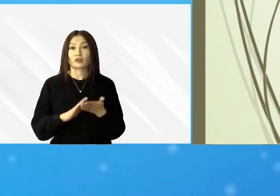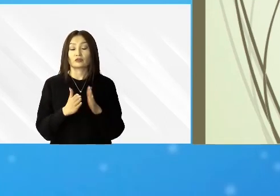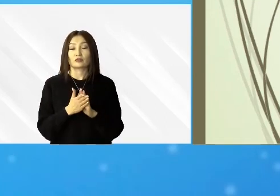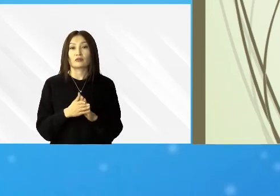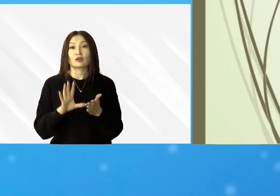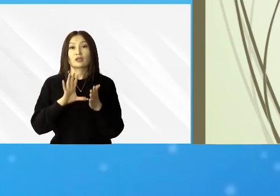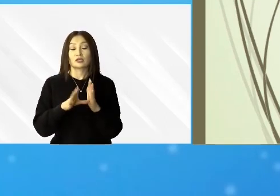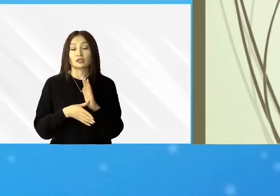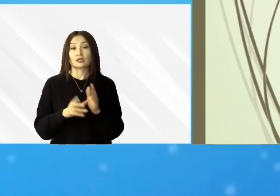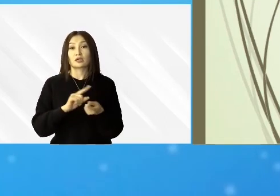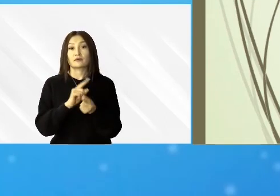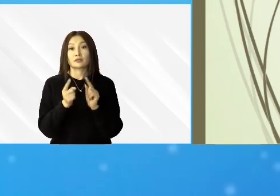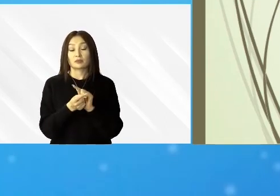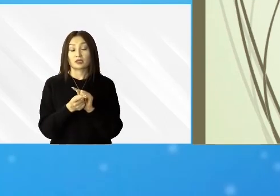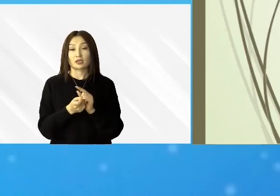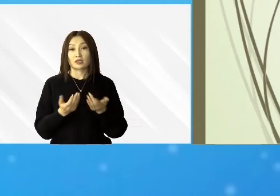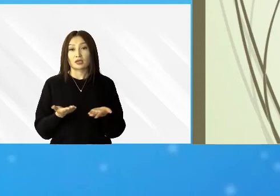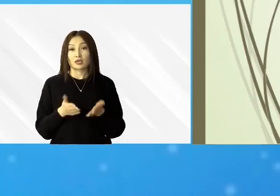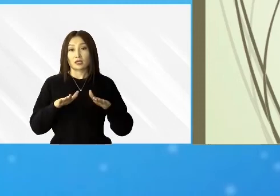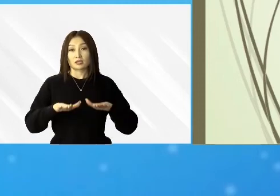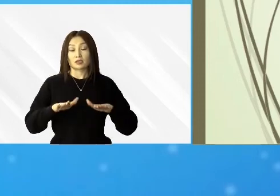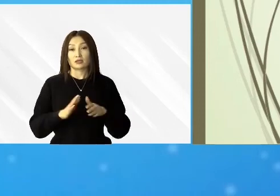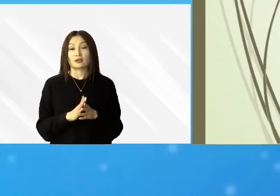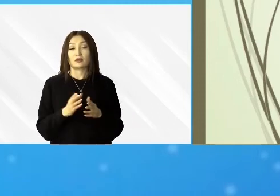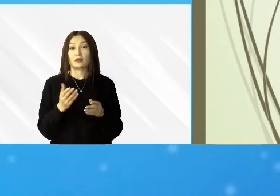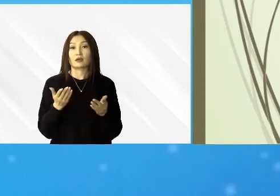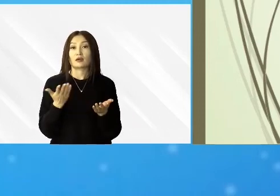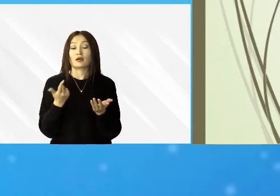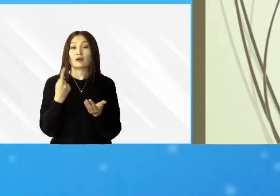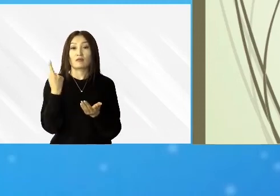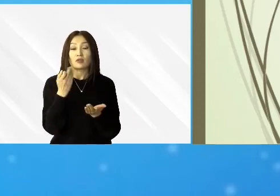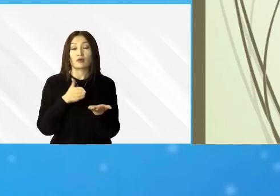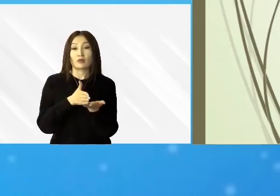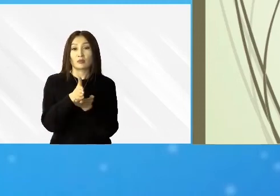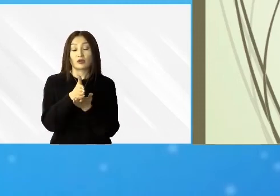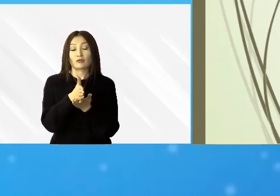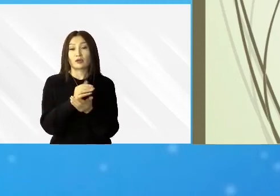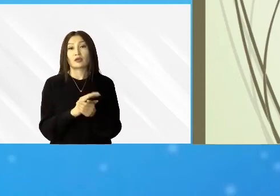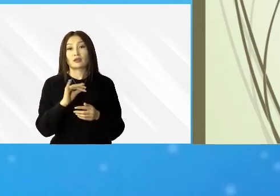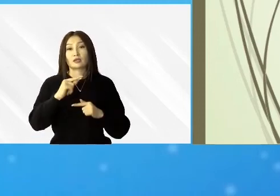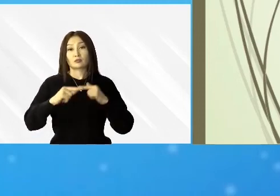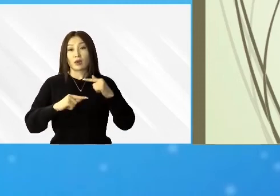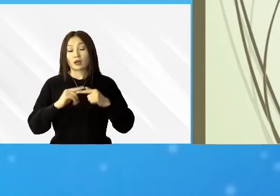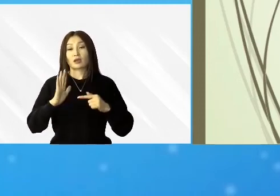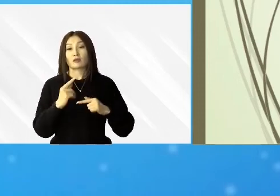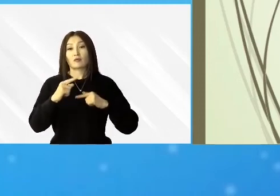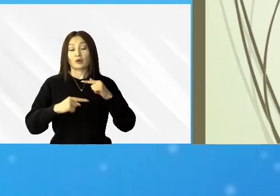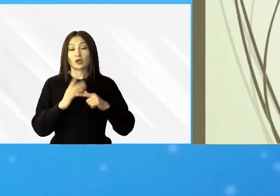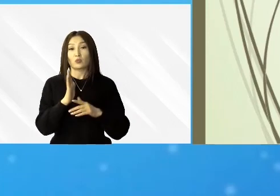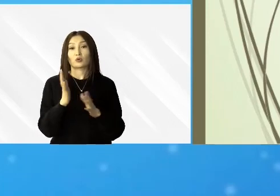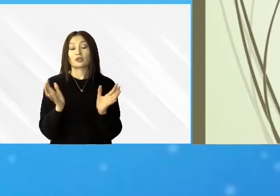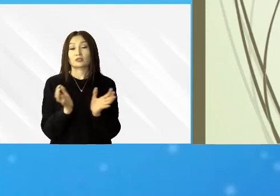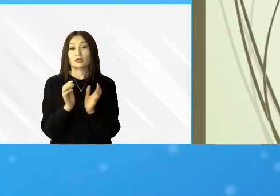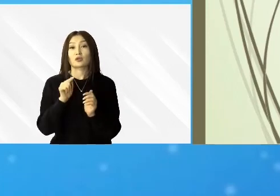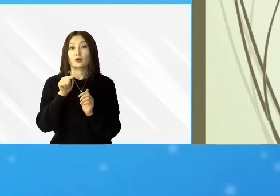условиях длительного изменения условий среды в определенном направлении естественный отбор из поколения в поколение будет